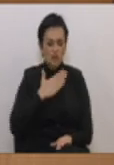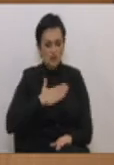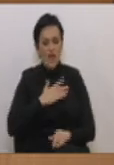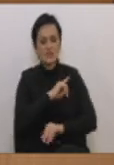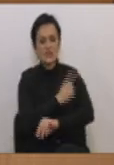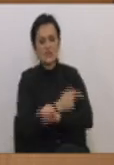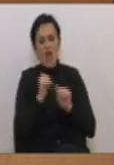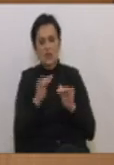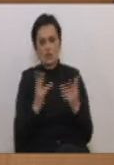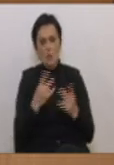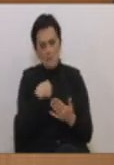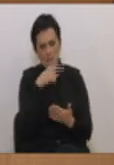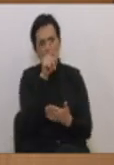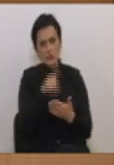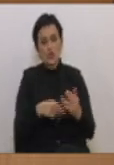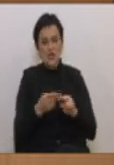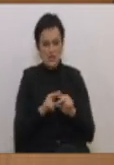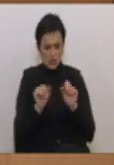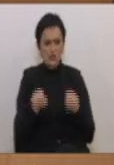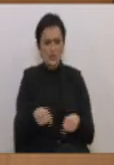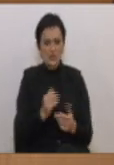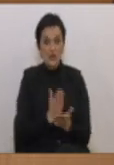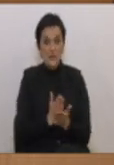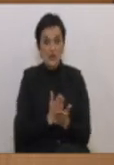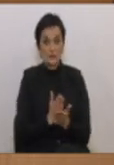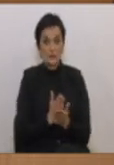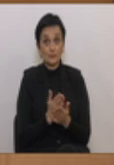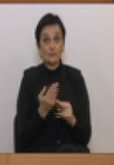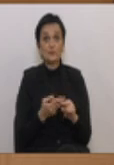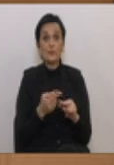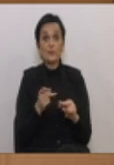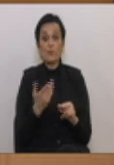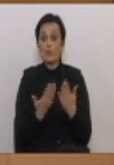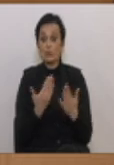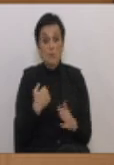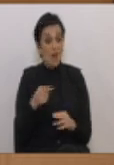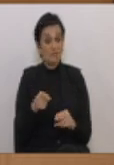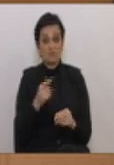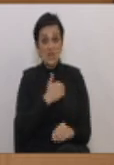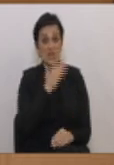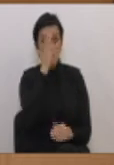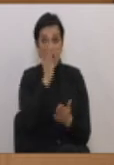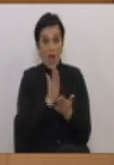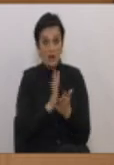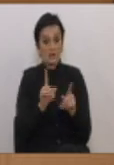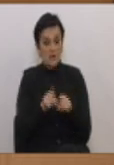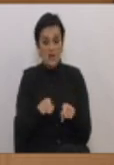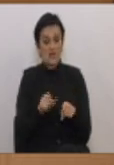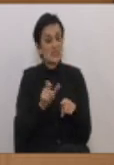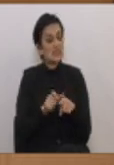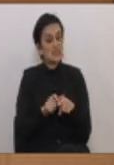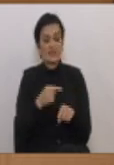zalisqmevats. Me mjera rom es shesazlebelia. Amis imedi rom ar mkondes, akhla albat arts am sitqvas